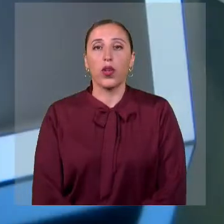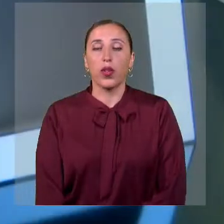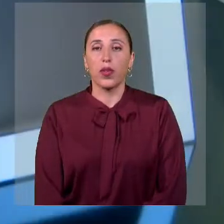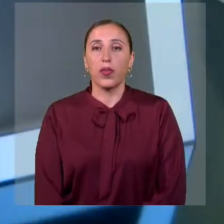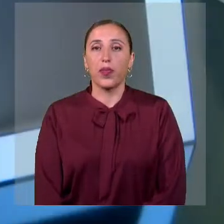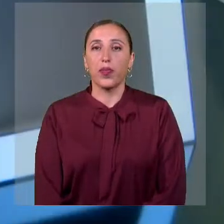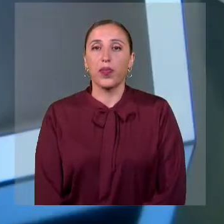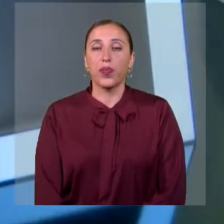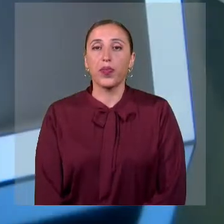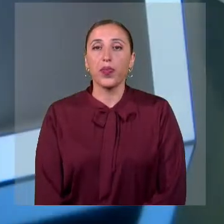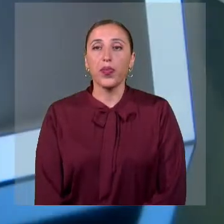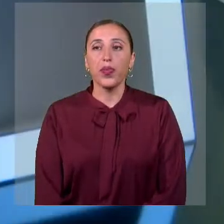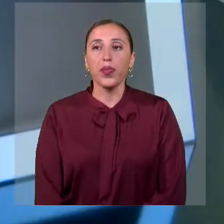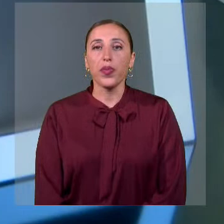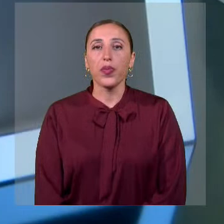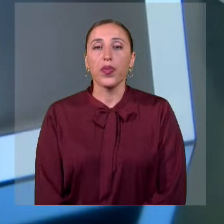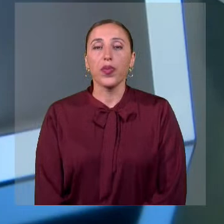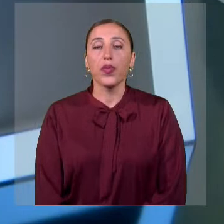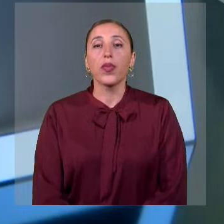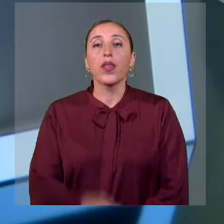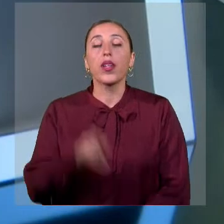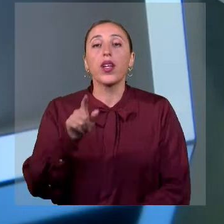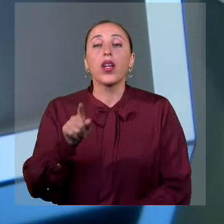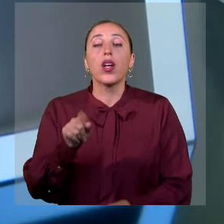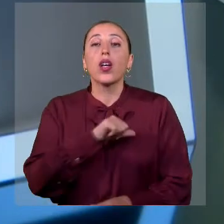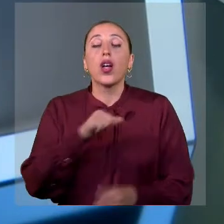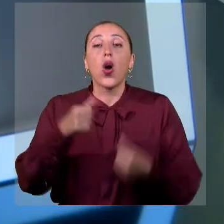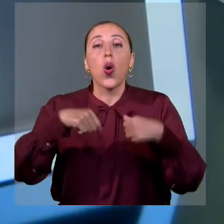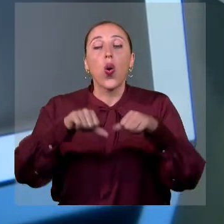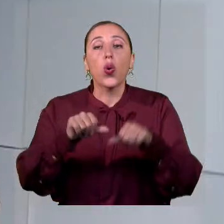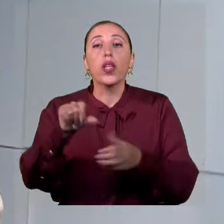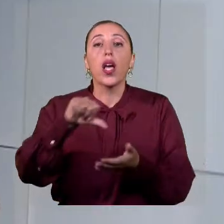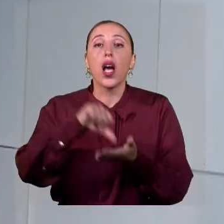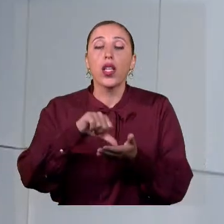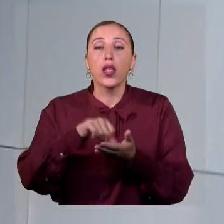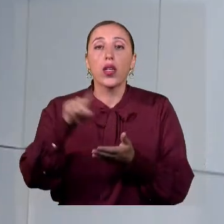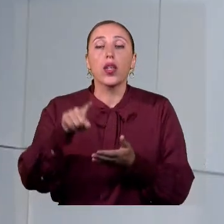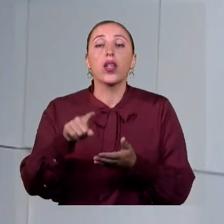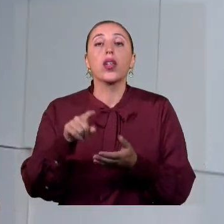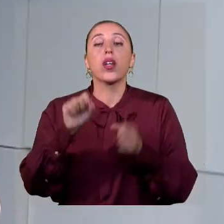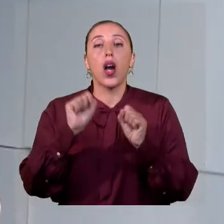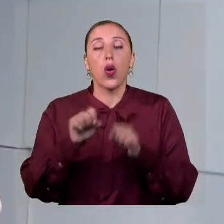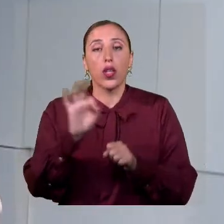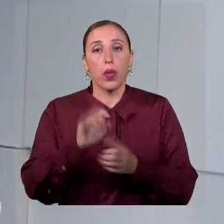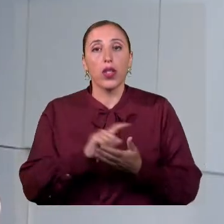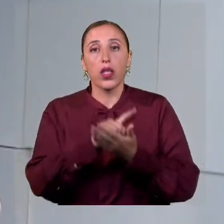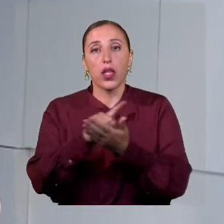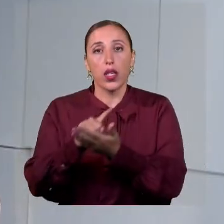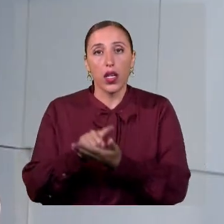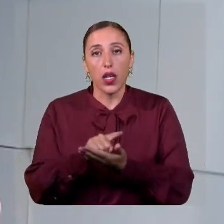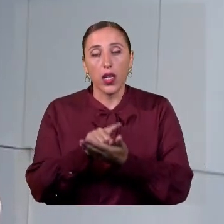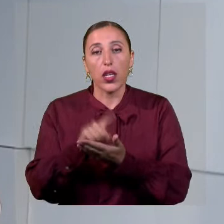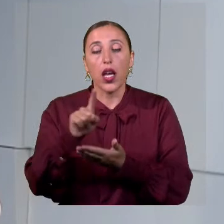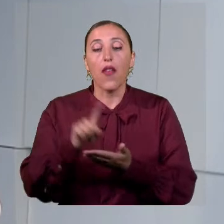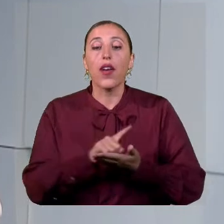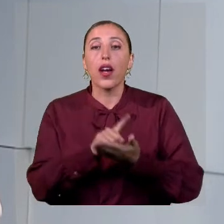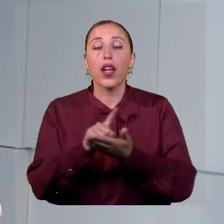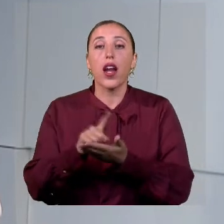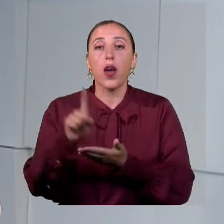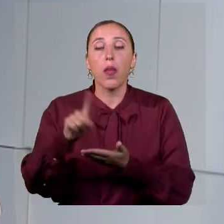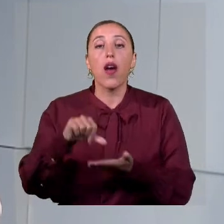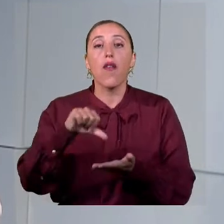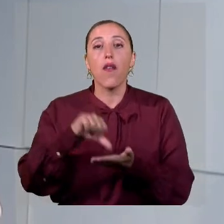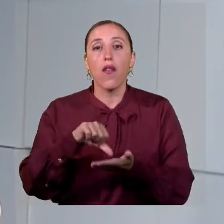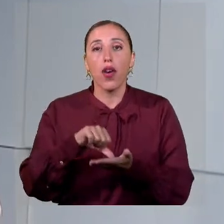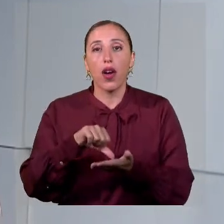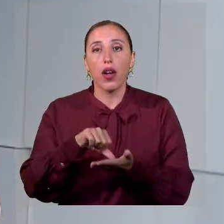Իրականում, այո, խորհրդի անդամը մի խորհրդը կոլեգիալ վարմին է և կարող է քննարկել և քննարկման վայր է, բայց ես իմ